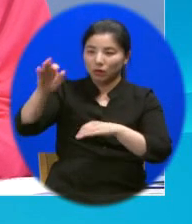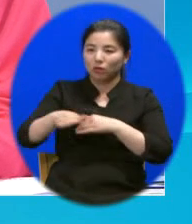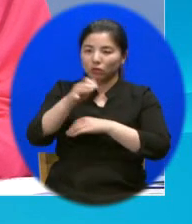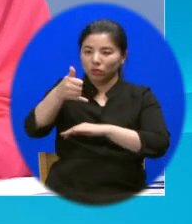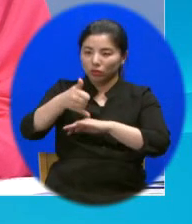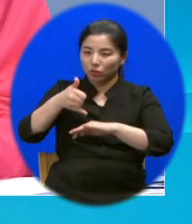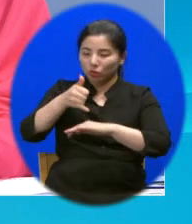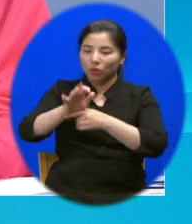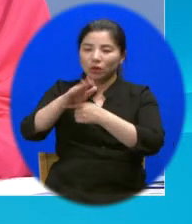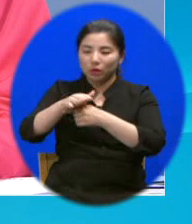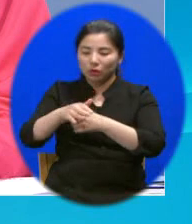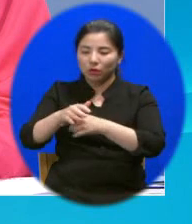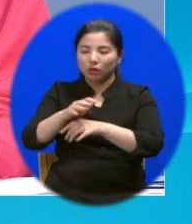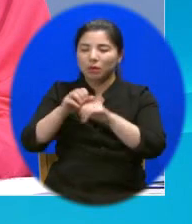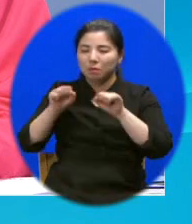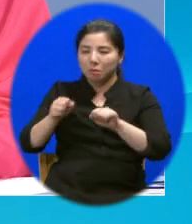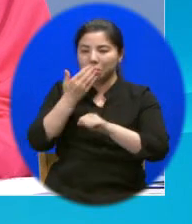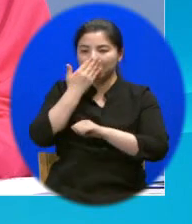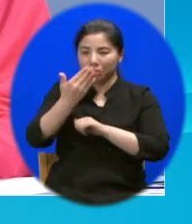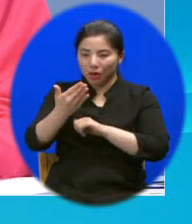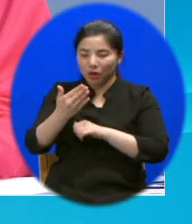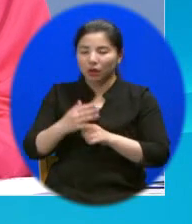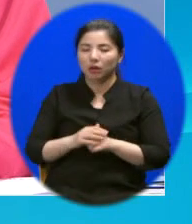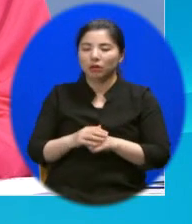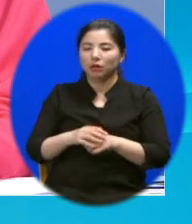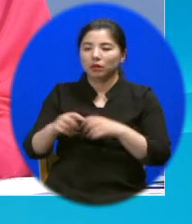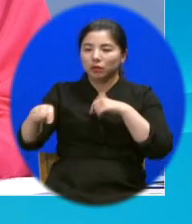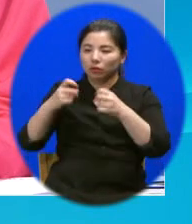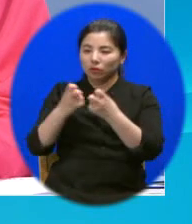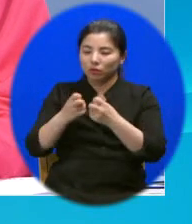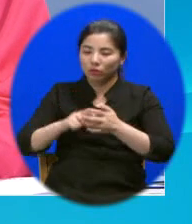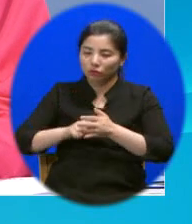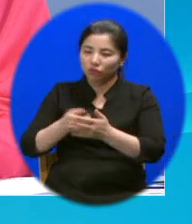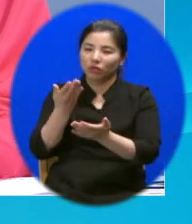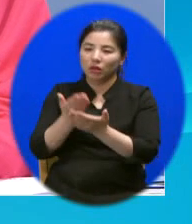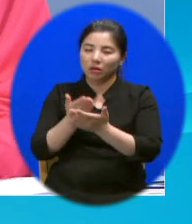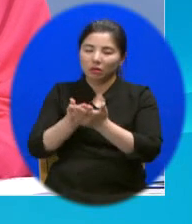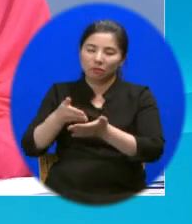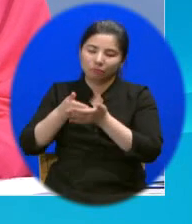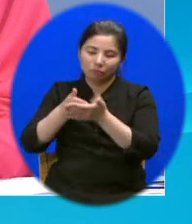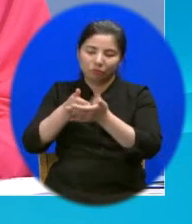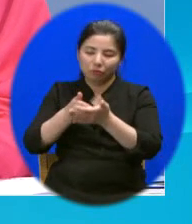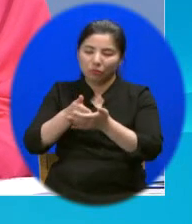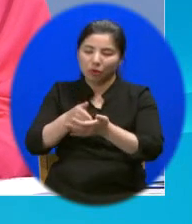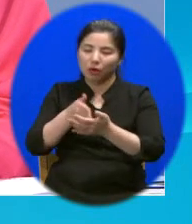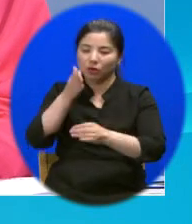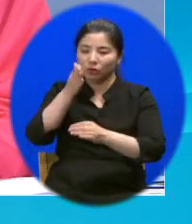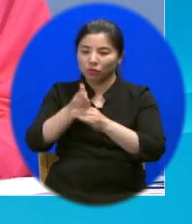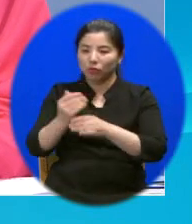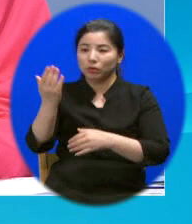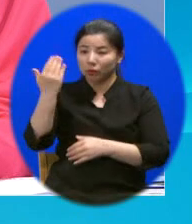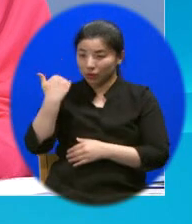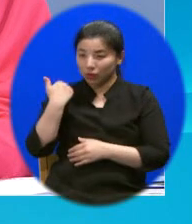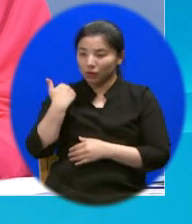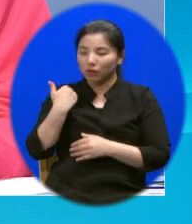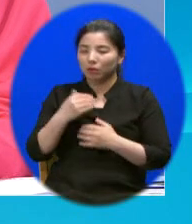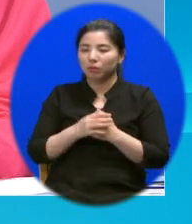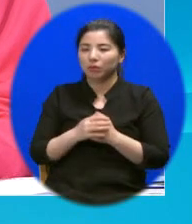농업농촌 이 제대로 살 수 있는 그와 같은 정책을 좀 추진해 달라 고 끊임없이 오가면서 지난번에